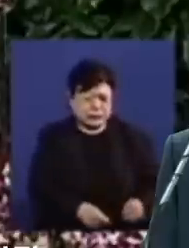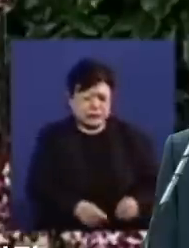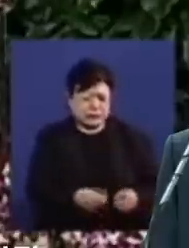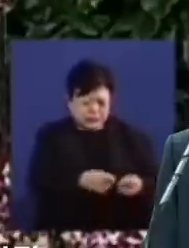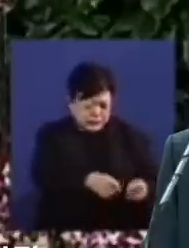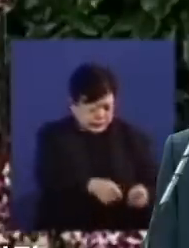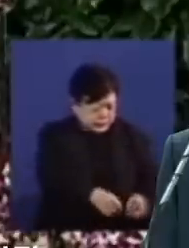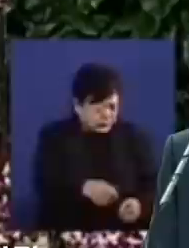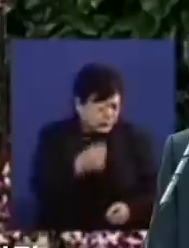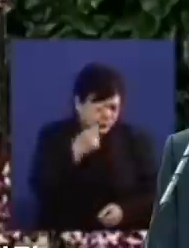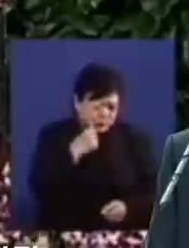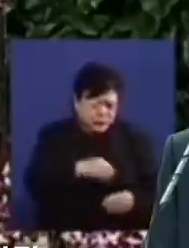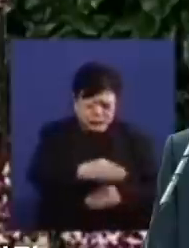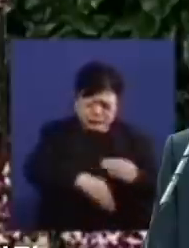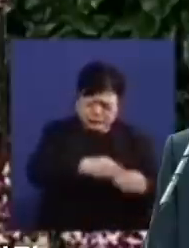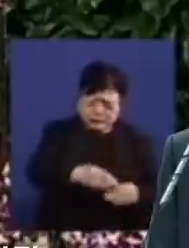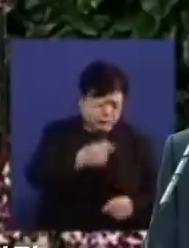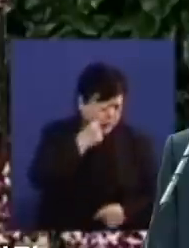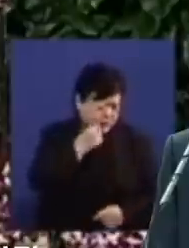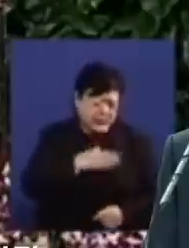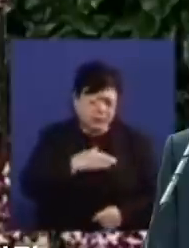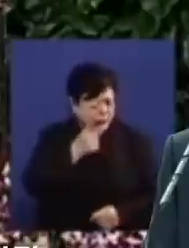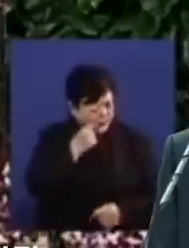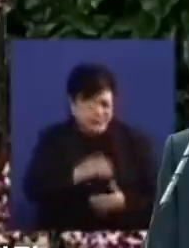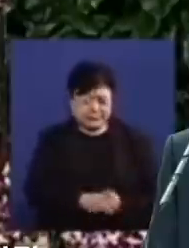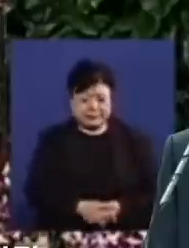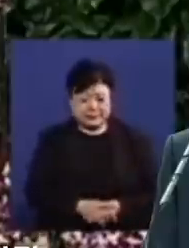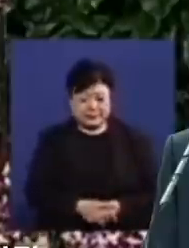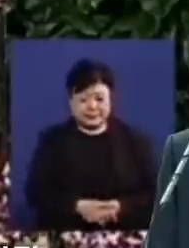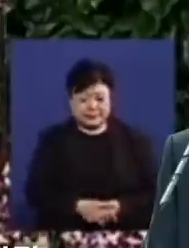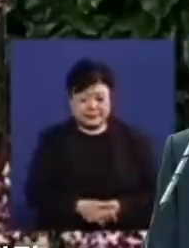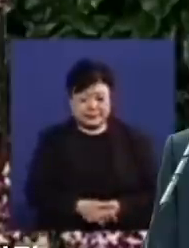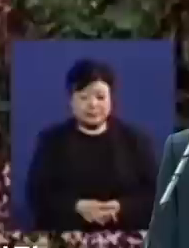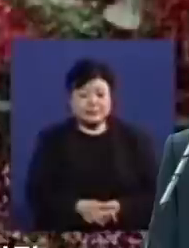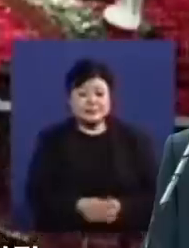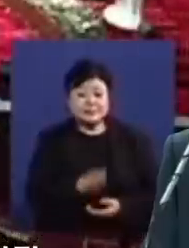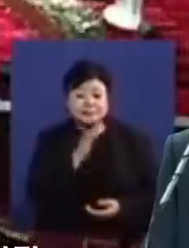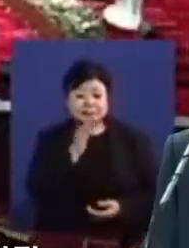짜고 붕대를 감아주고 난 그건 못하겠다. 그러면서